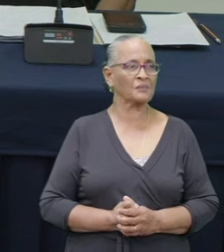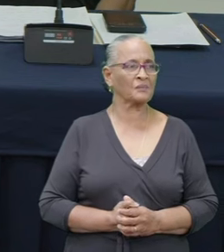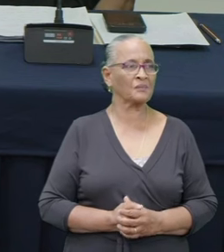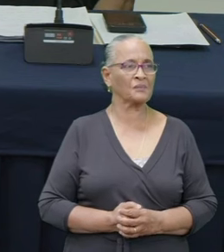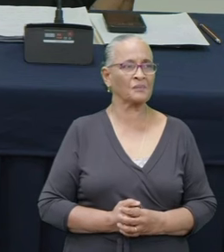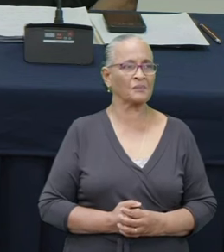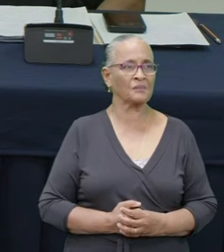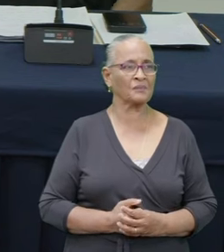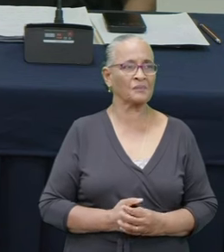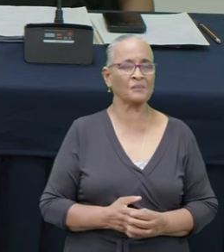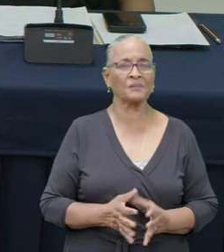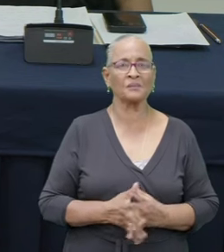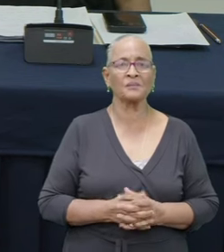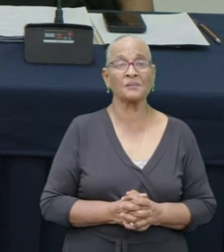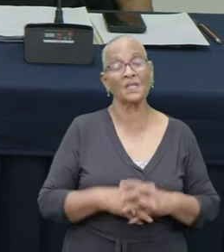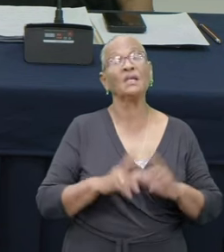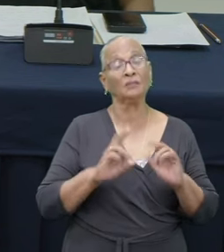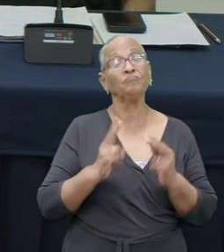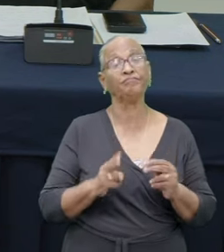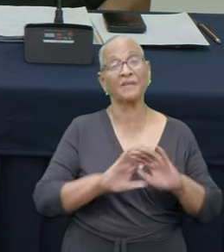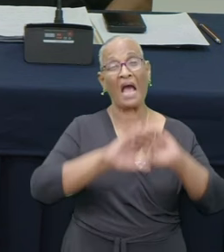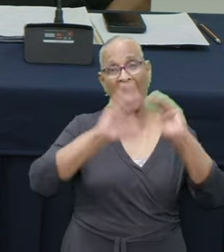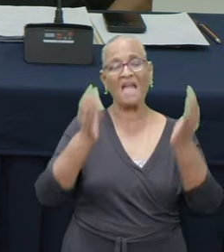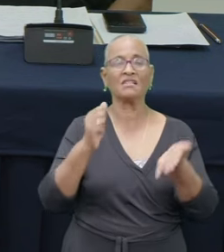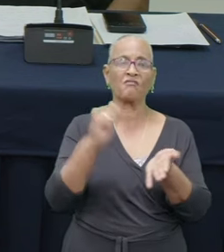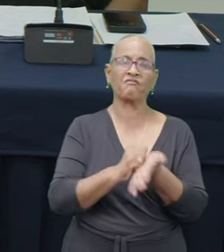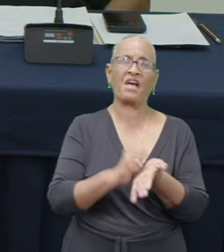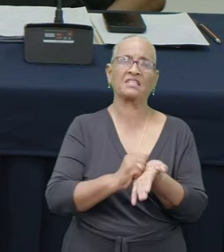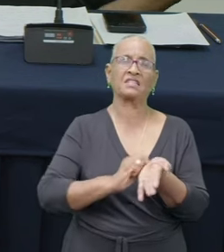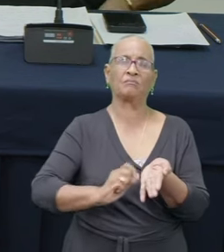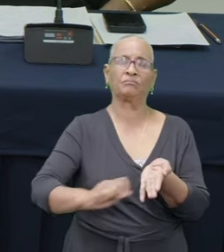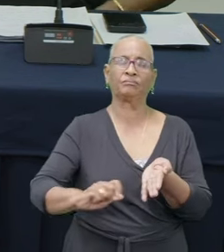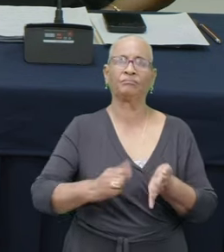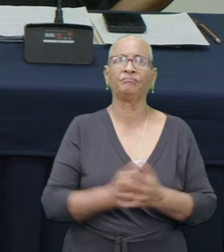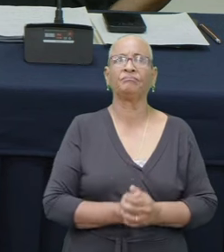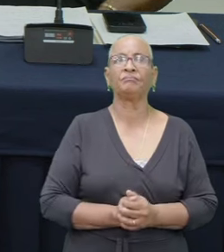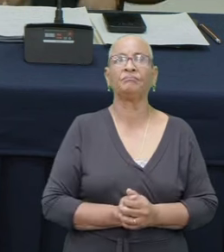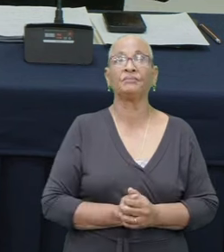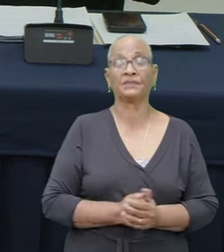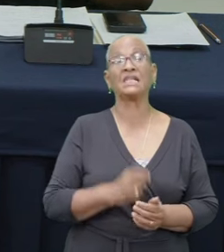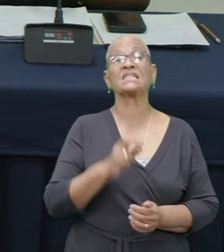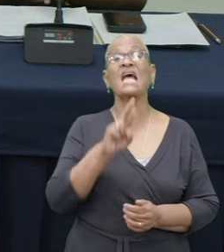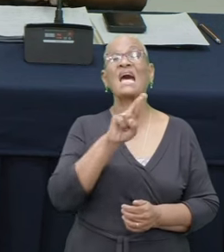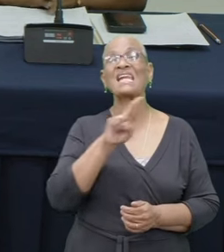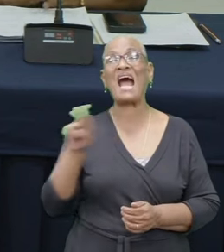Natuurlijk, alles wordt vastgelegd het is een raadsvoorstel.